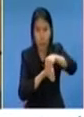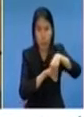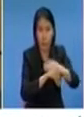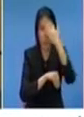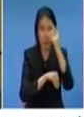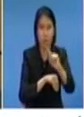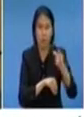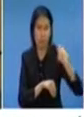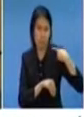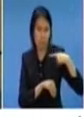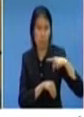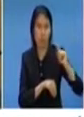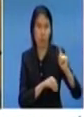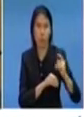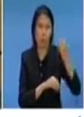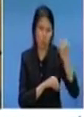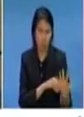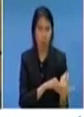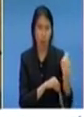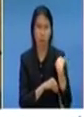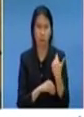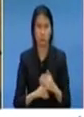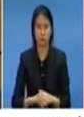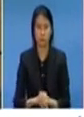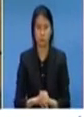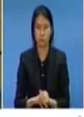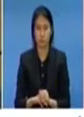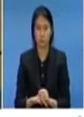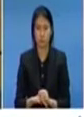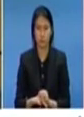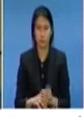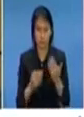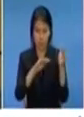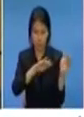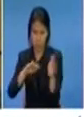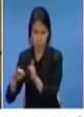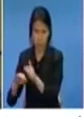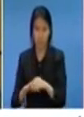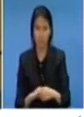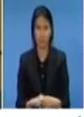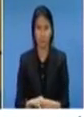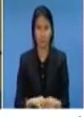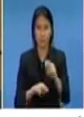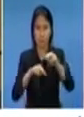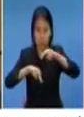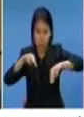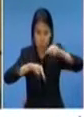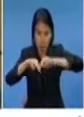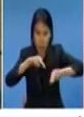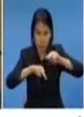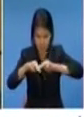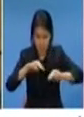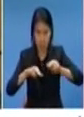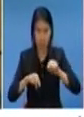เกิดประโยชน์สูงสุดสำหรับแต่ละพื้นที่นะคะสำหรับอีกเรื่องนึงค่ะในเรื่องของการควบคุมกำกับตรงนี้ค่ะ